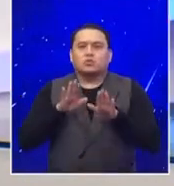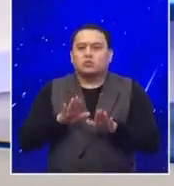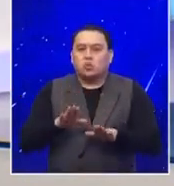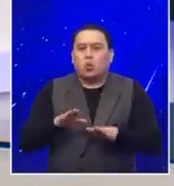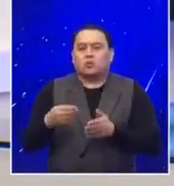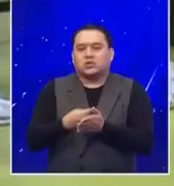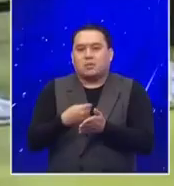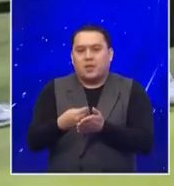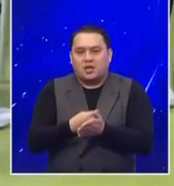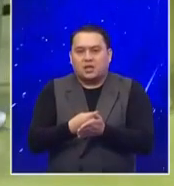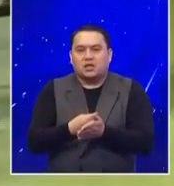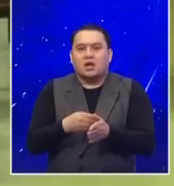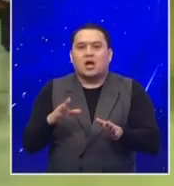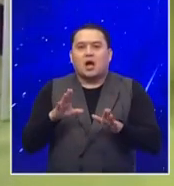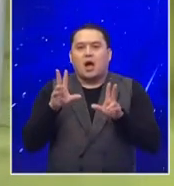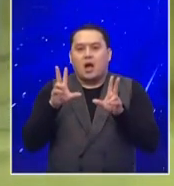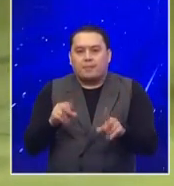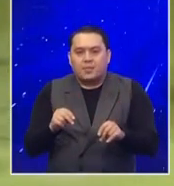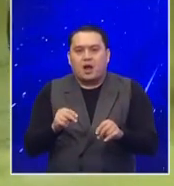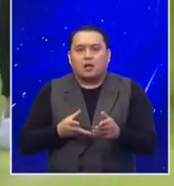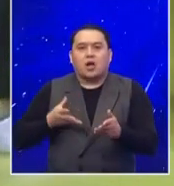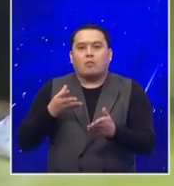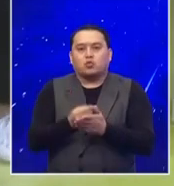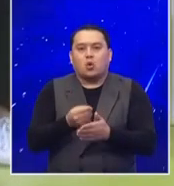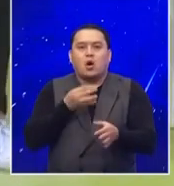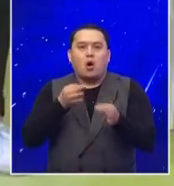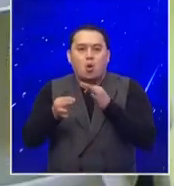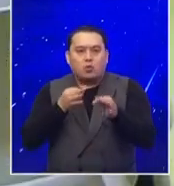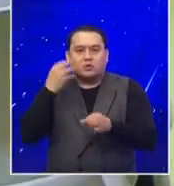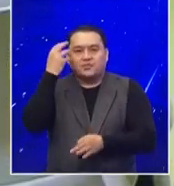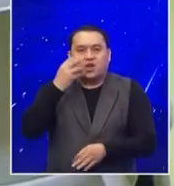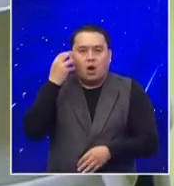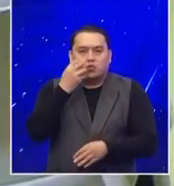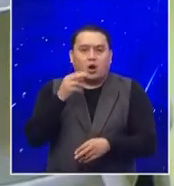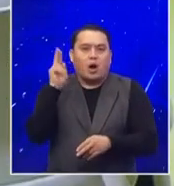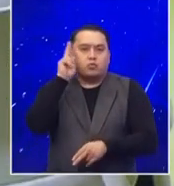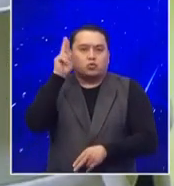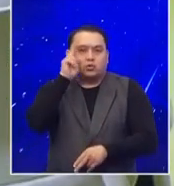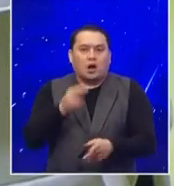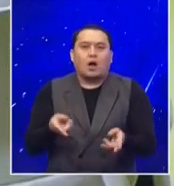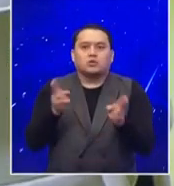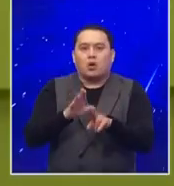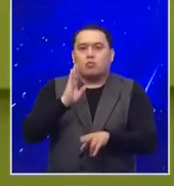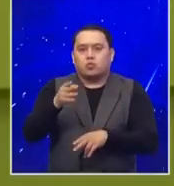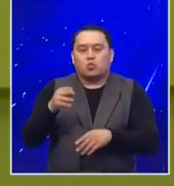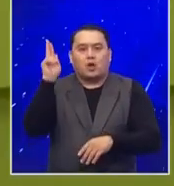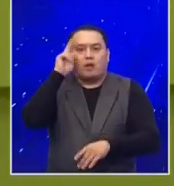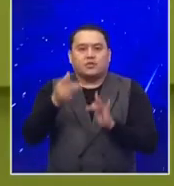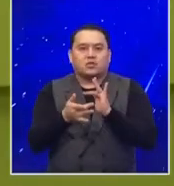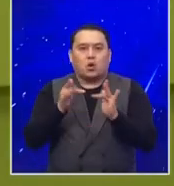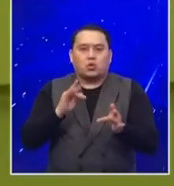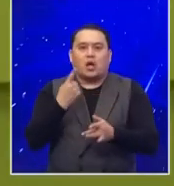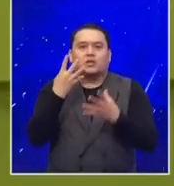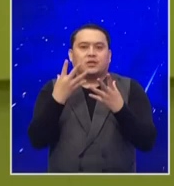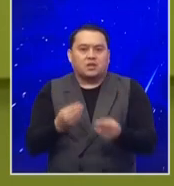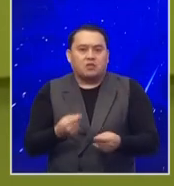только стипендиаты. Также обещана оплата консультаций психологов. Обучение останется дистанционным, но на